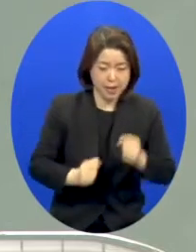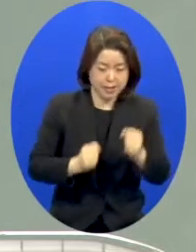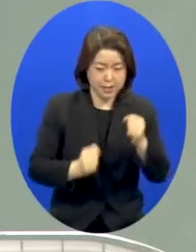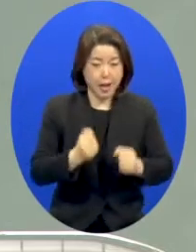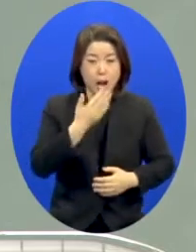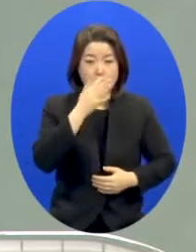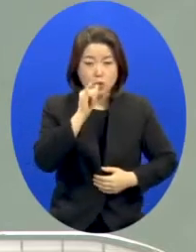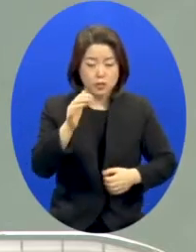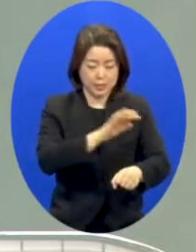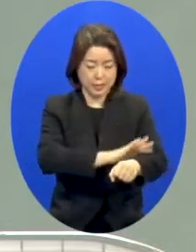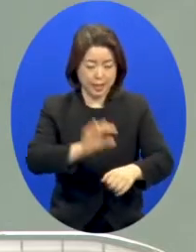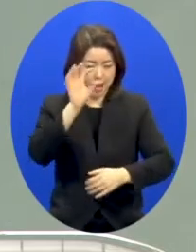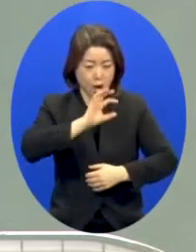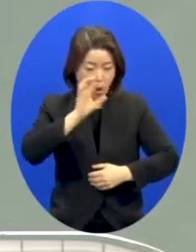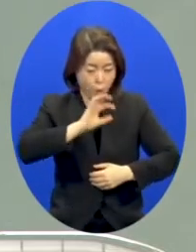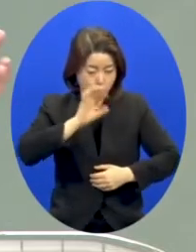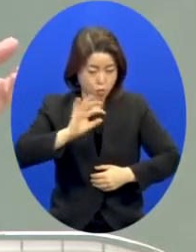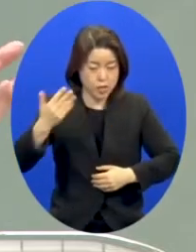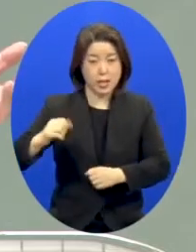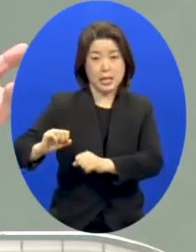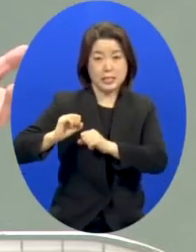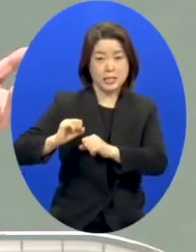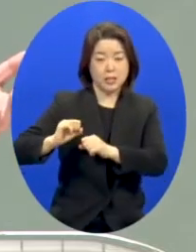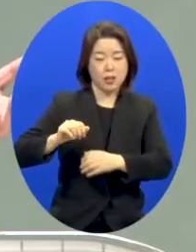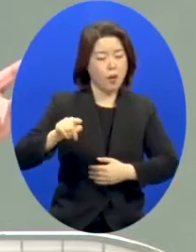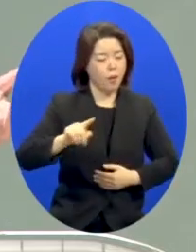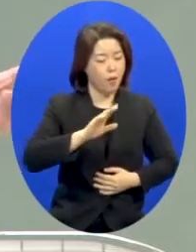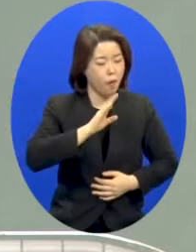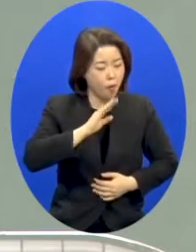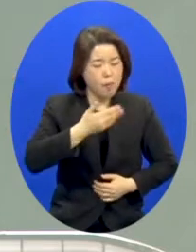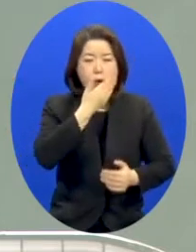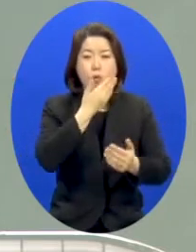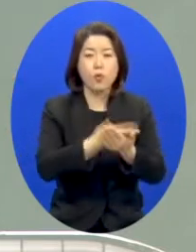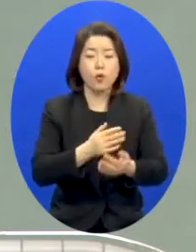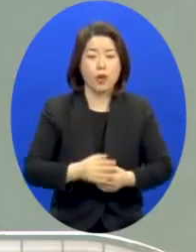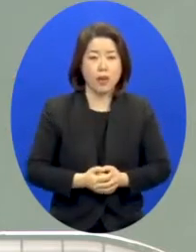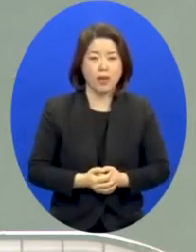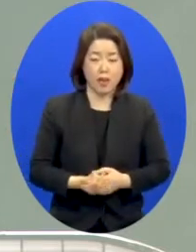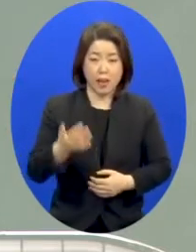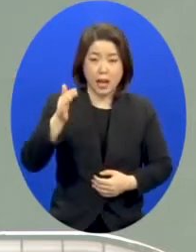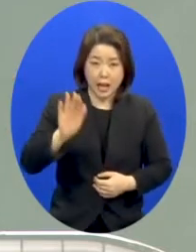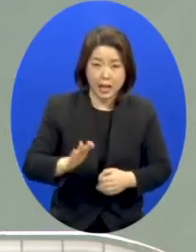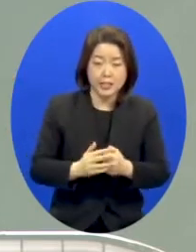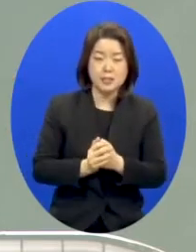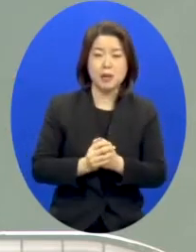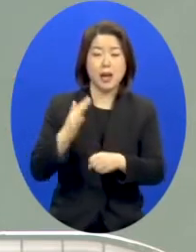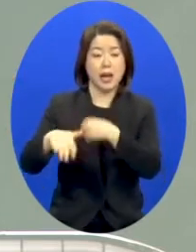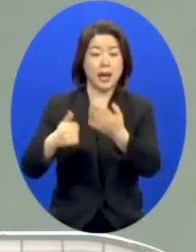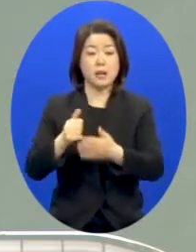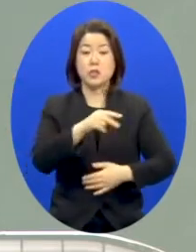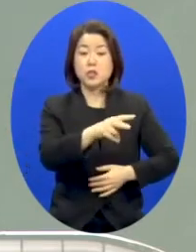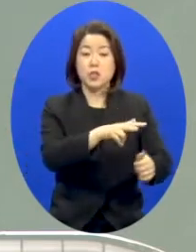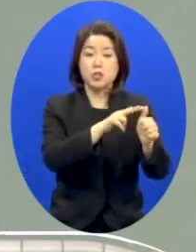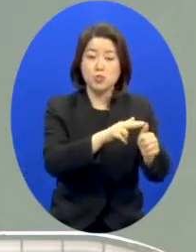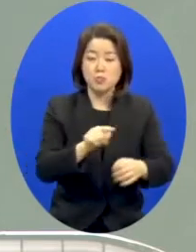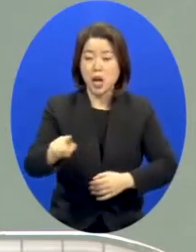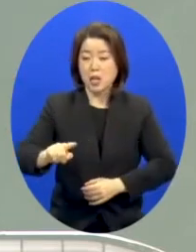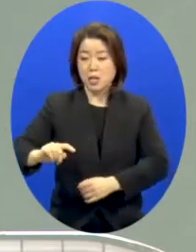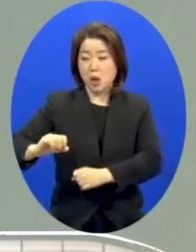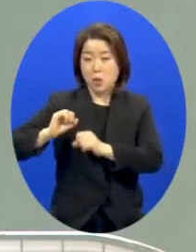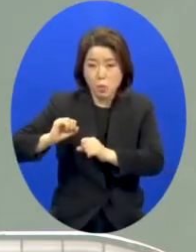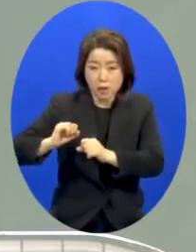잘 훈련된 군사는 얼마나 의지가 되겠습니까 그런데 하나님은 그런 줌마 와 빨리 달리는